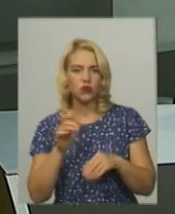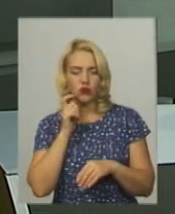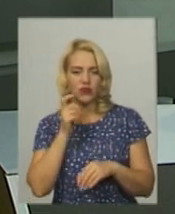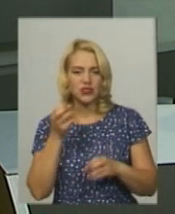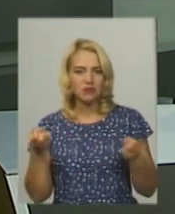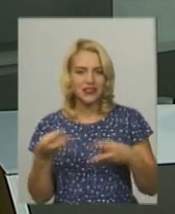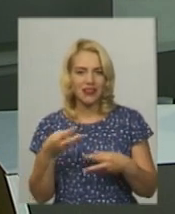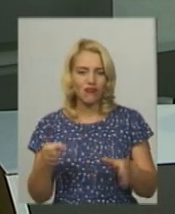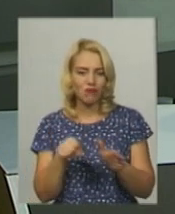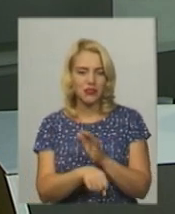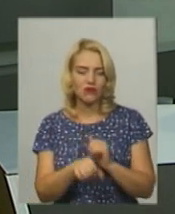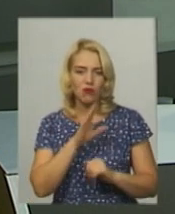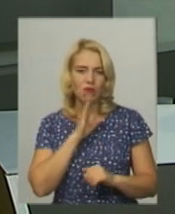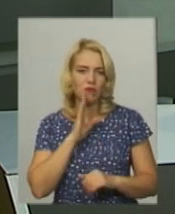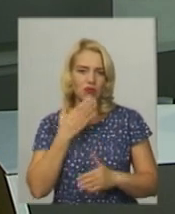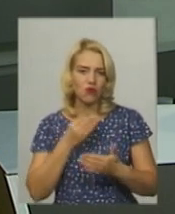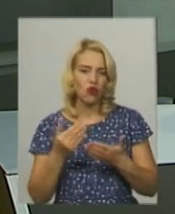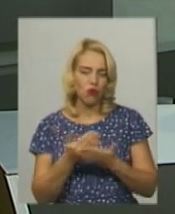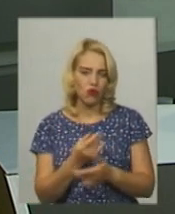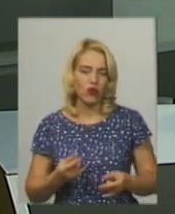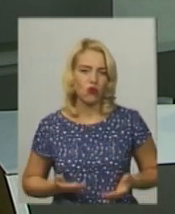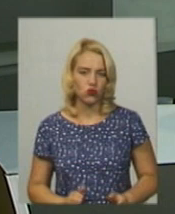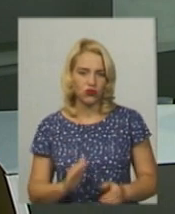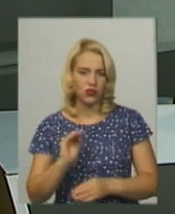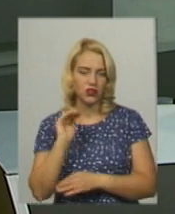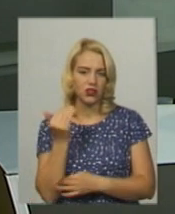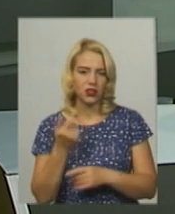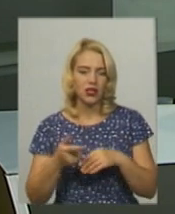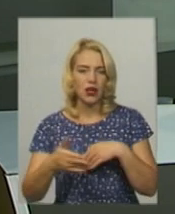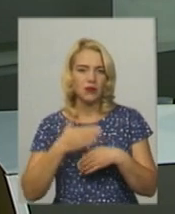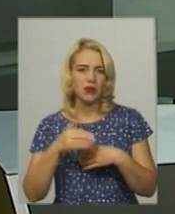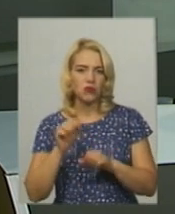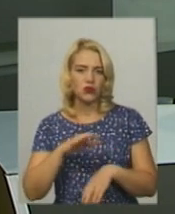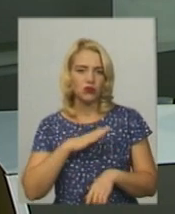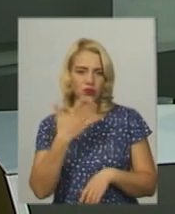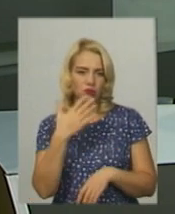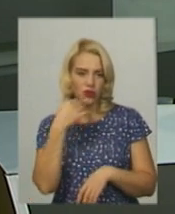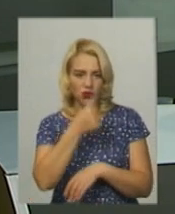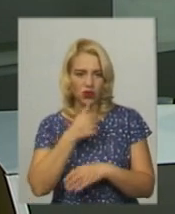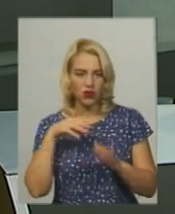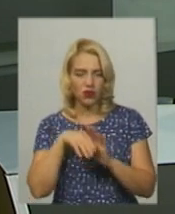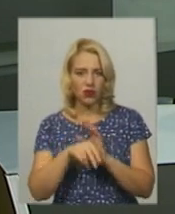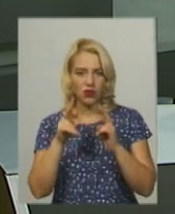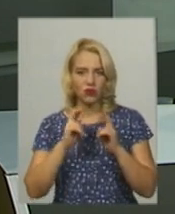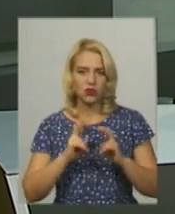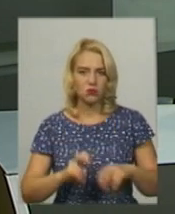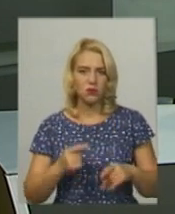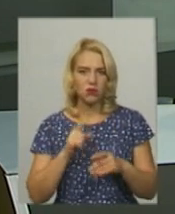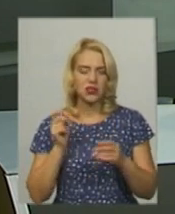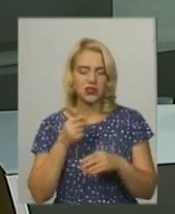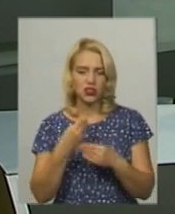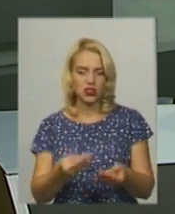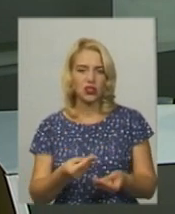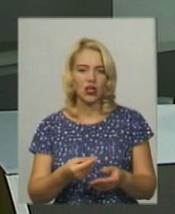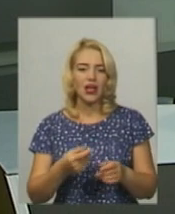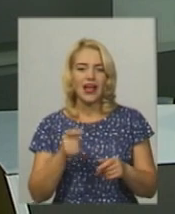вбивство матір'ю своєї новонародженої дитини». Її санкція передбачає до 5 років позбавлення волі. У рамках розслідування призначено ряд